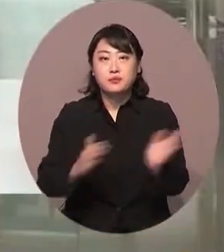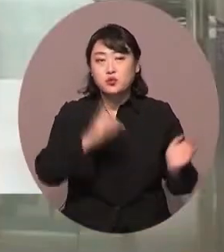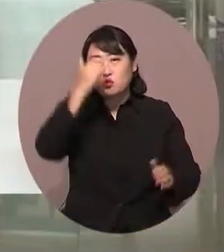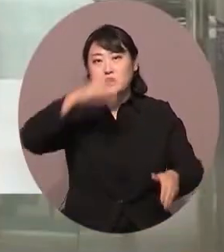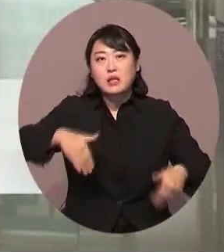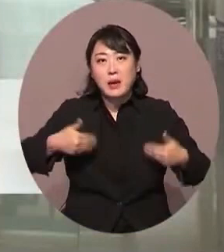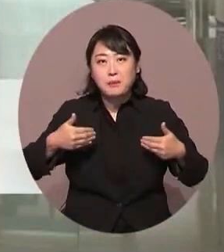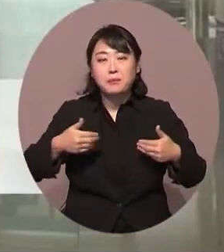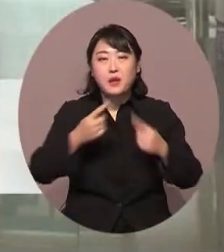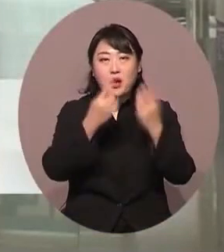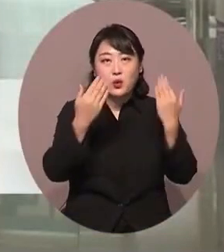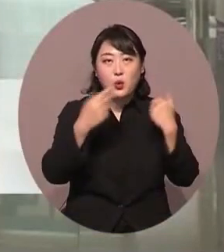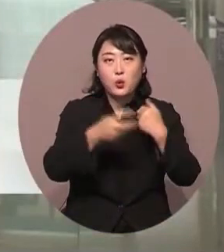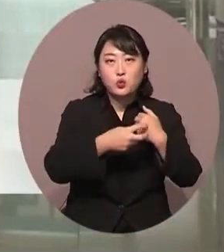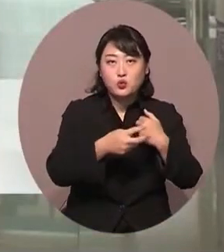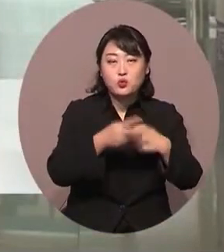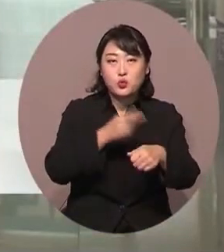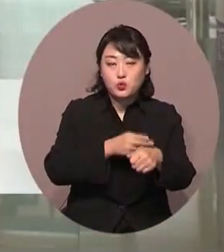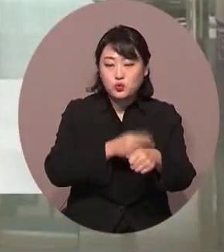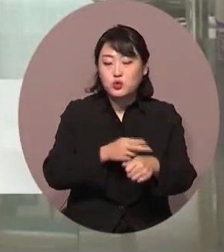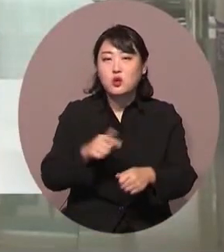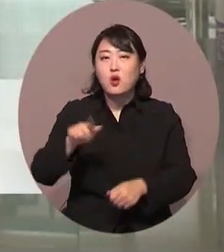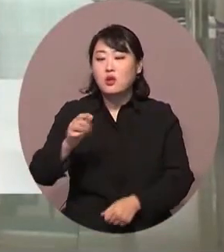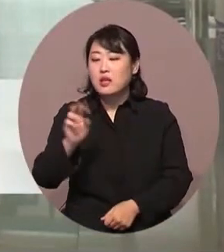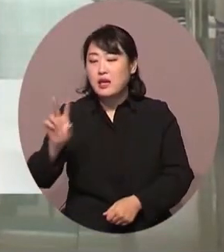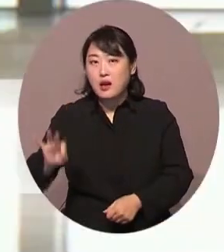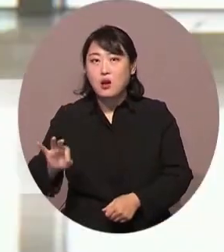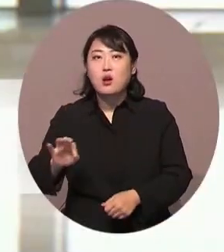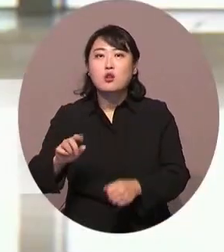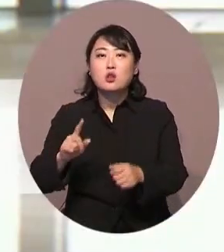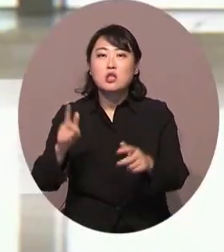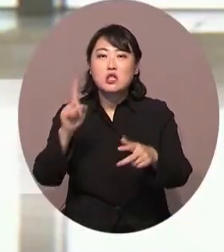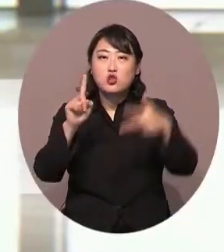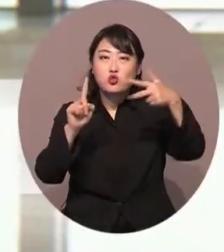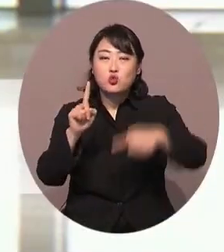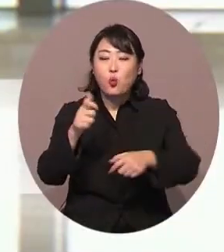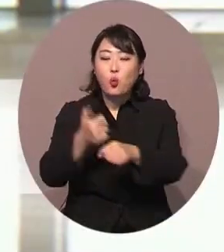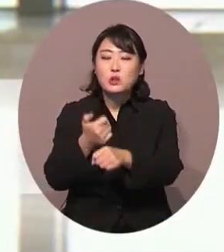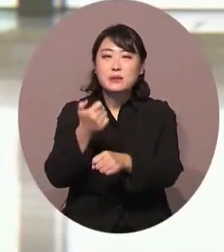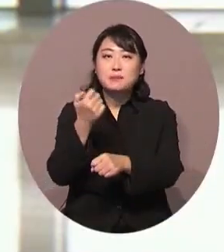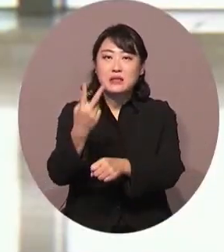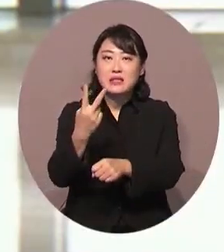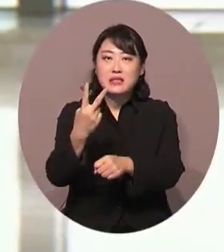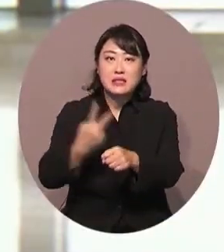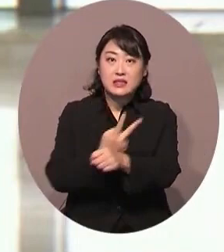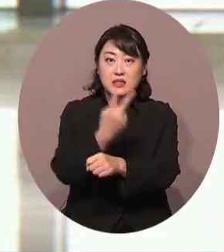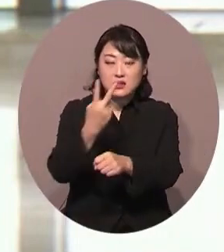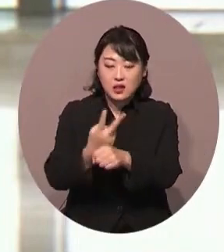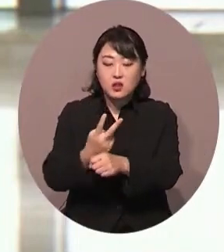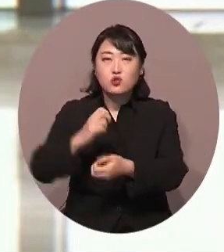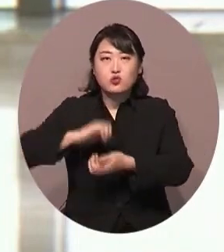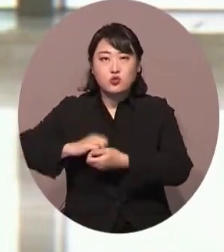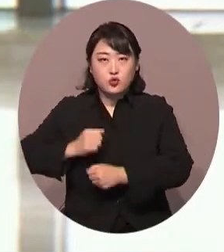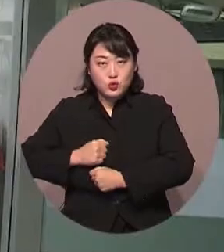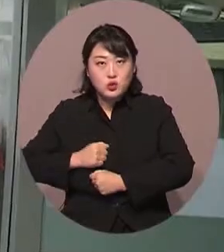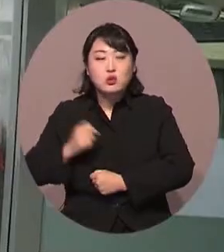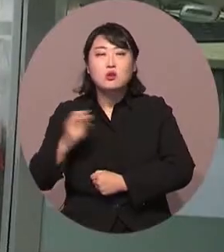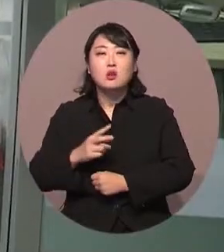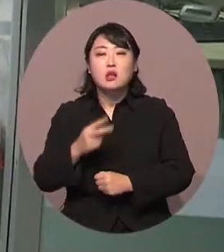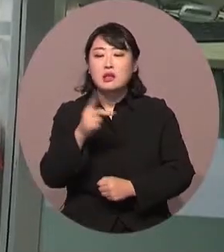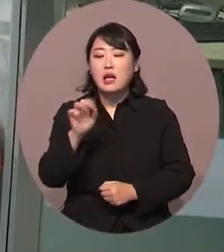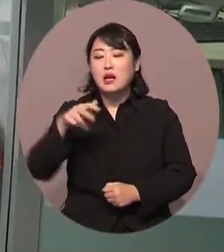순천양조장 병원 교수 비대위는 주 52시간 준수나 당직 이후 휴식 등으로 일부 진료